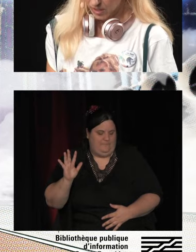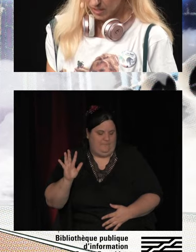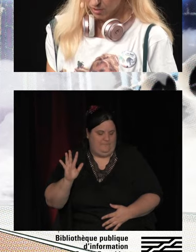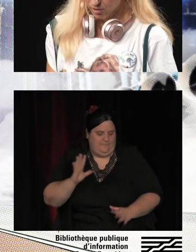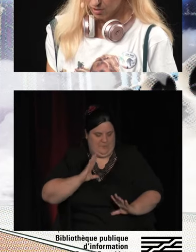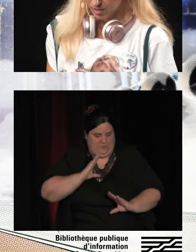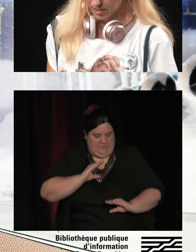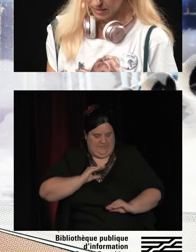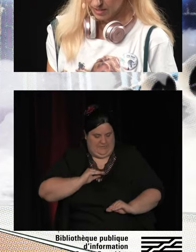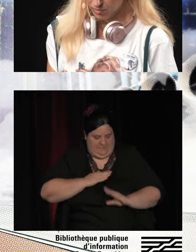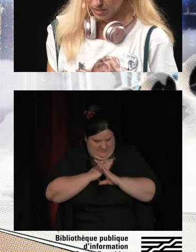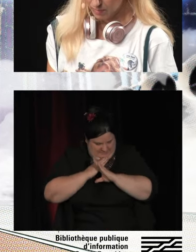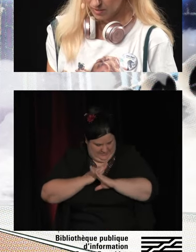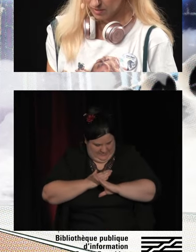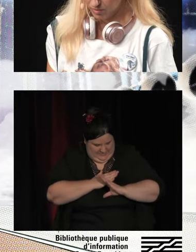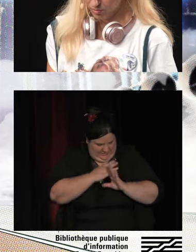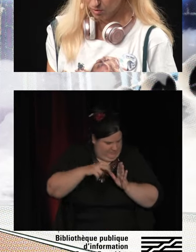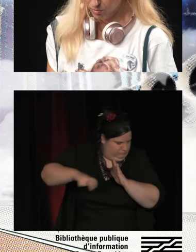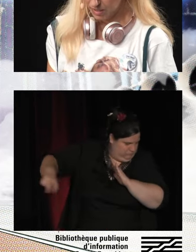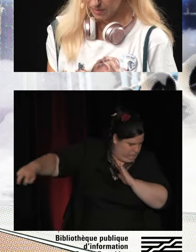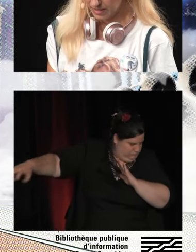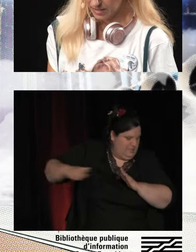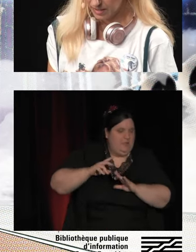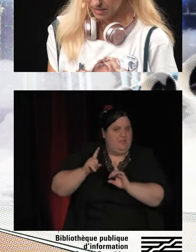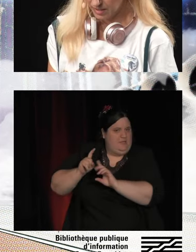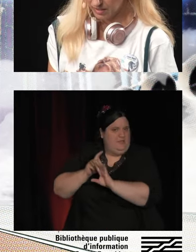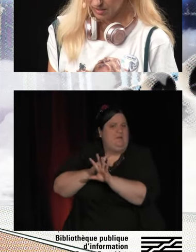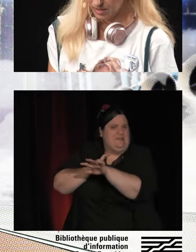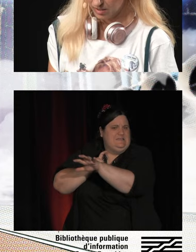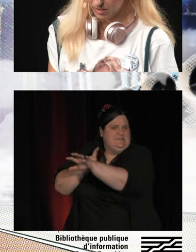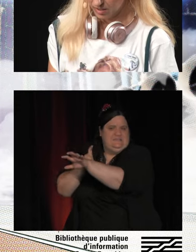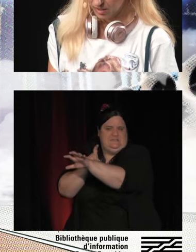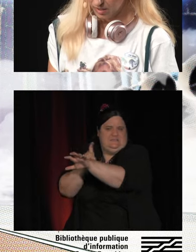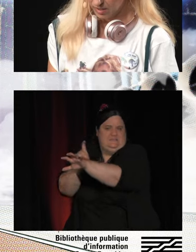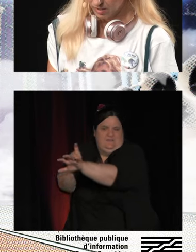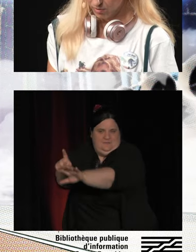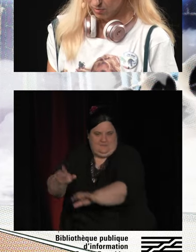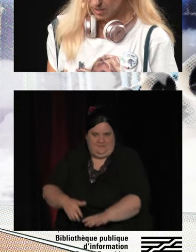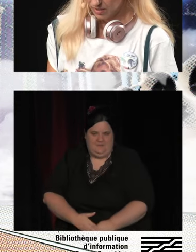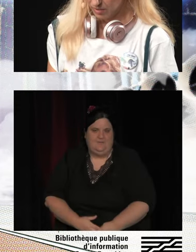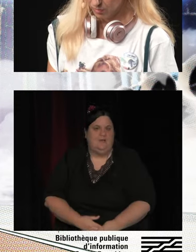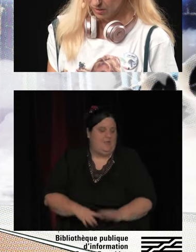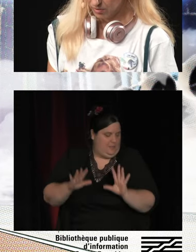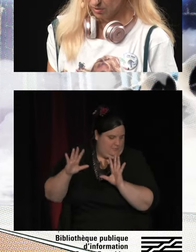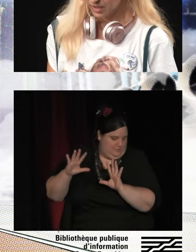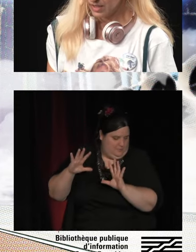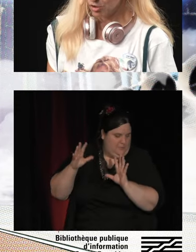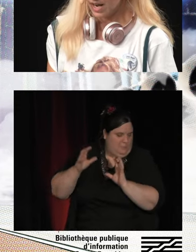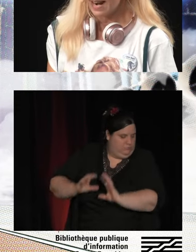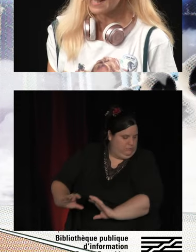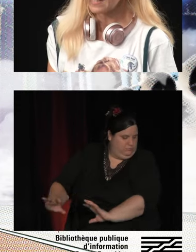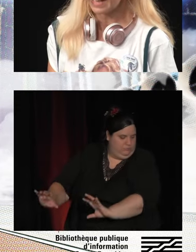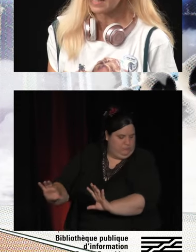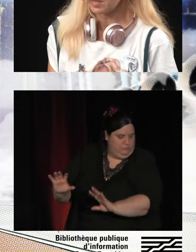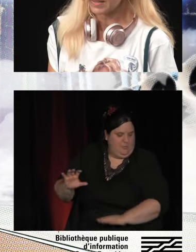On se cache, là derrière on le laisse passer, on recourt après. On laisse ça tomber tranquille et